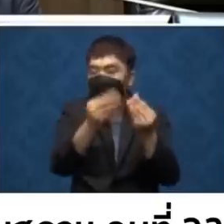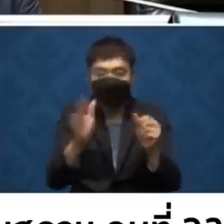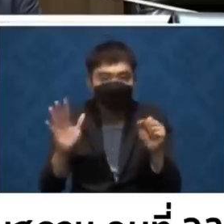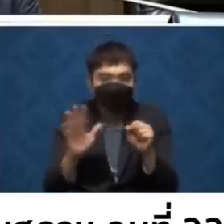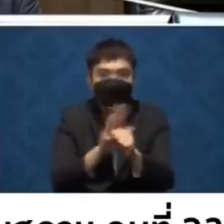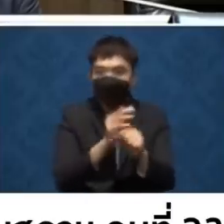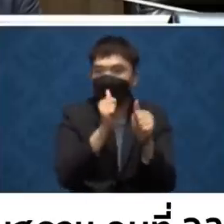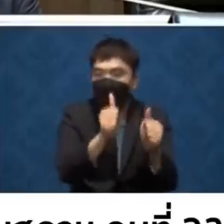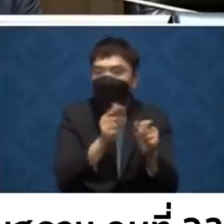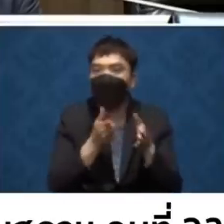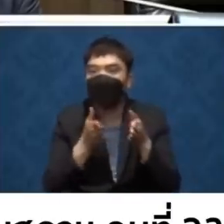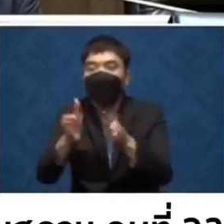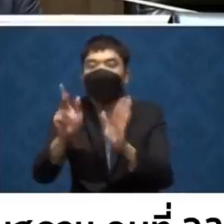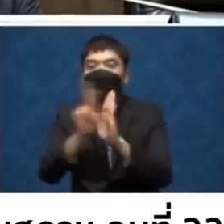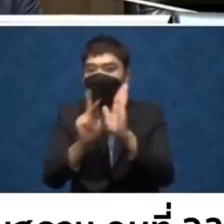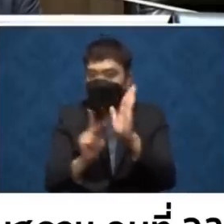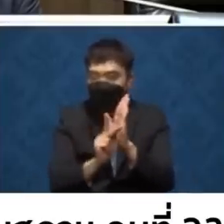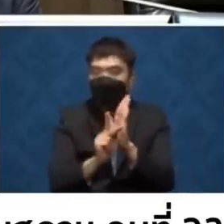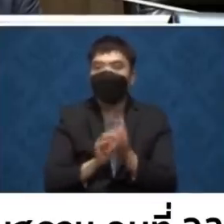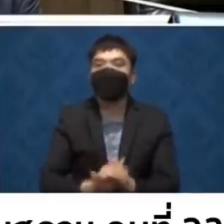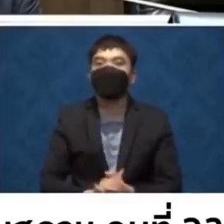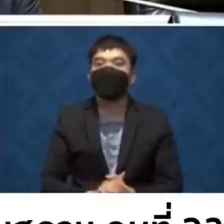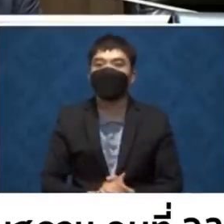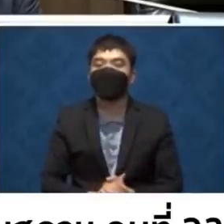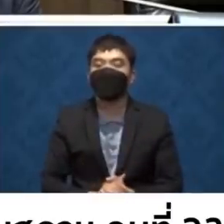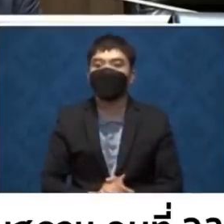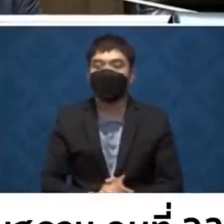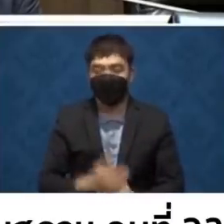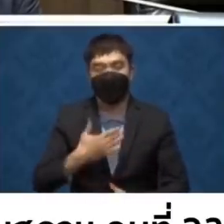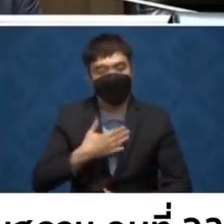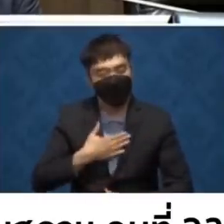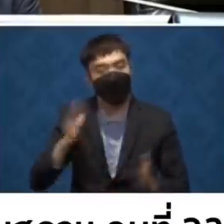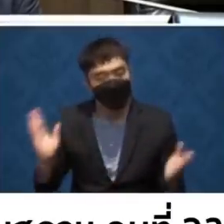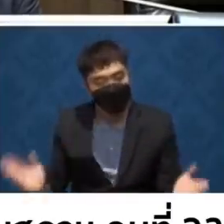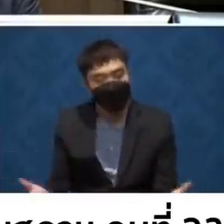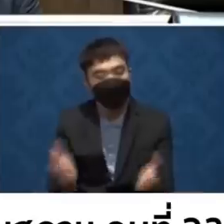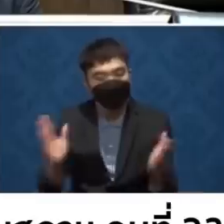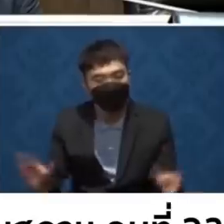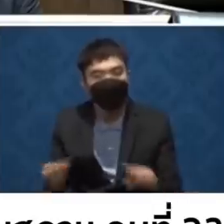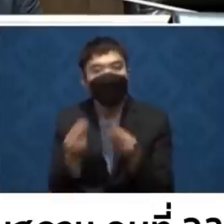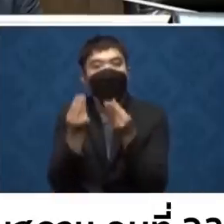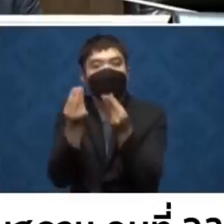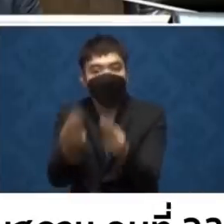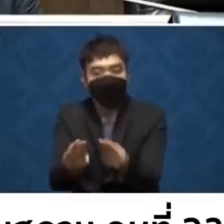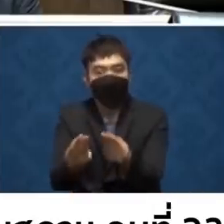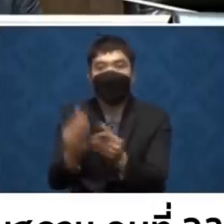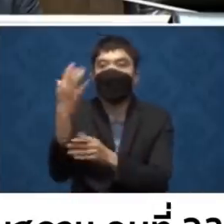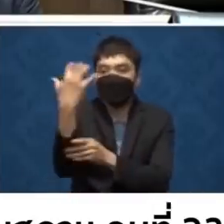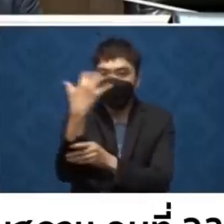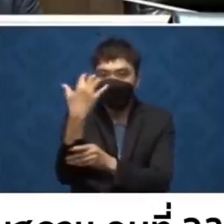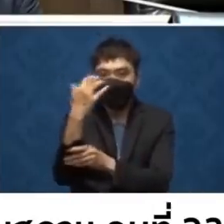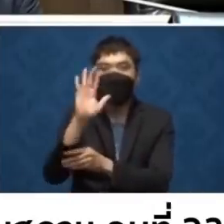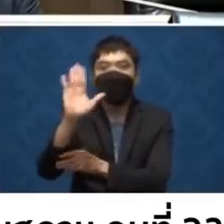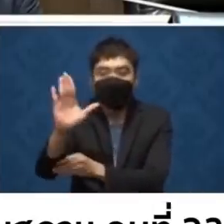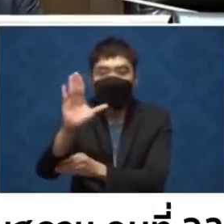ที่32โดยตำแหน่งซึ่งจริงๆแล้วเนี่ยอาจารย์วันนอก็เคยดำรงตำแหน่งนี้มาแล้วครั้งหนึ่งนะคะ ก็บอกว่ารอบนี้เป็นประธานสภารอบ